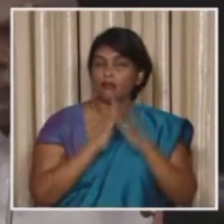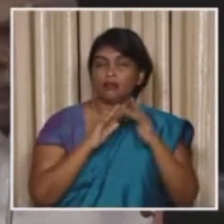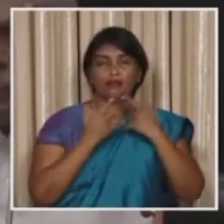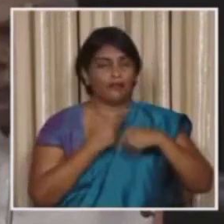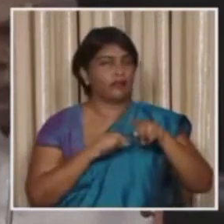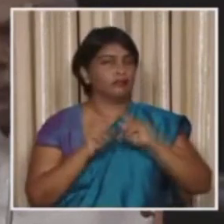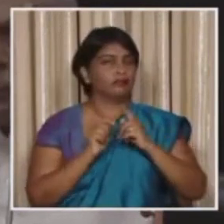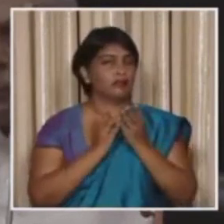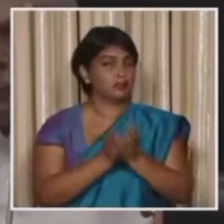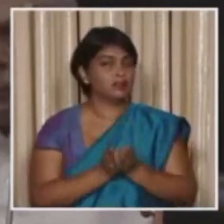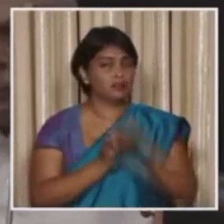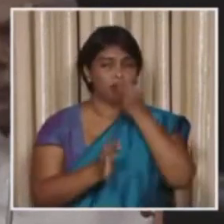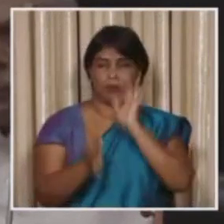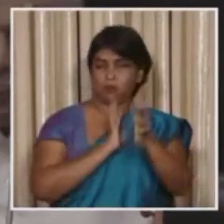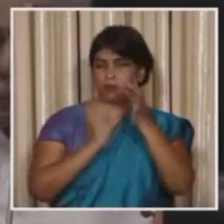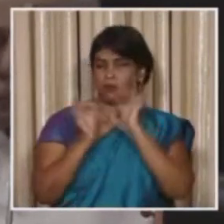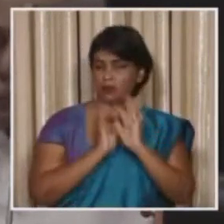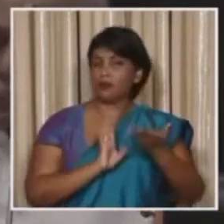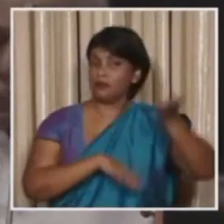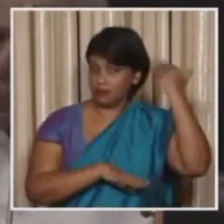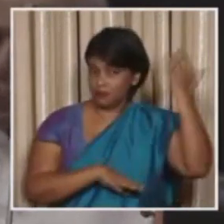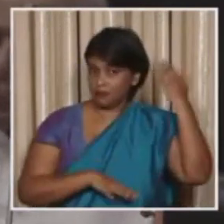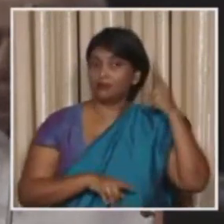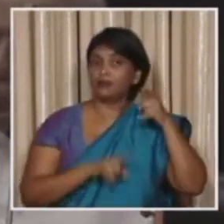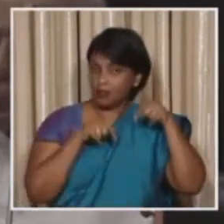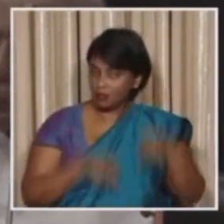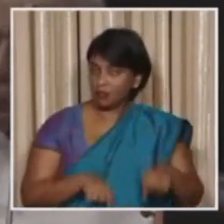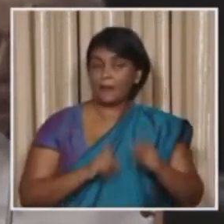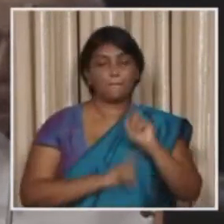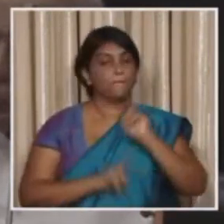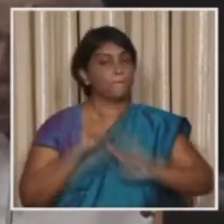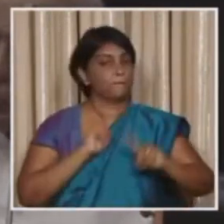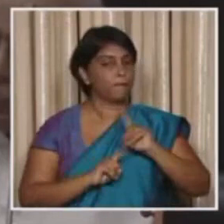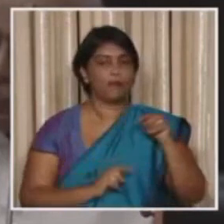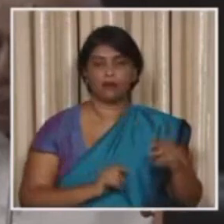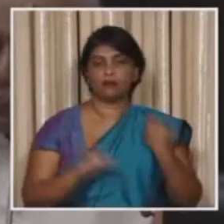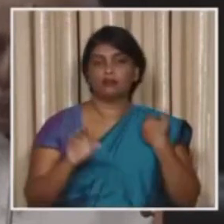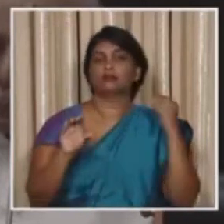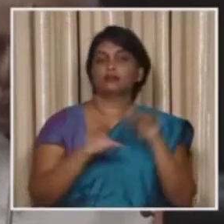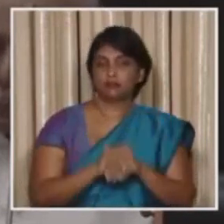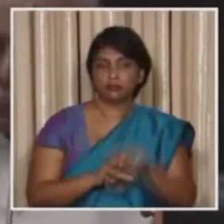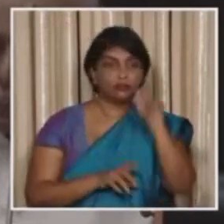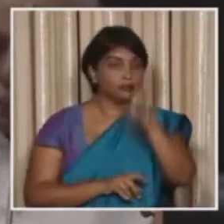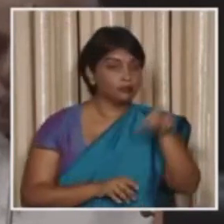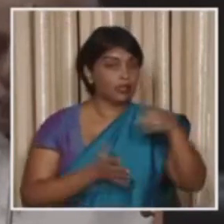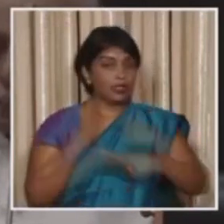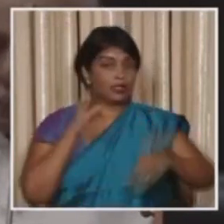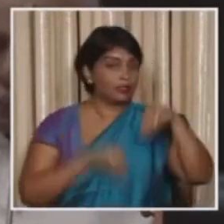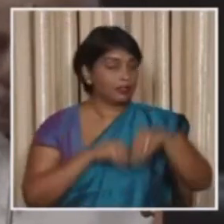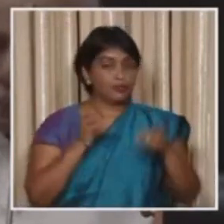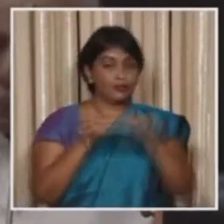ජාතික සම්පත් ගිනිබත් වුණා. ඒ අතීතය ඒ දැන් පාර්ලිමේන්තුවේ නියෝජනය කරන කිසිදු දේශපාලන